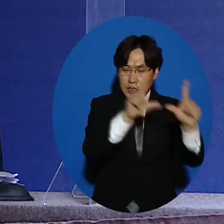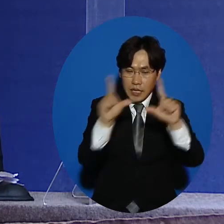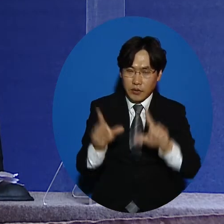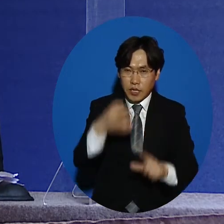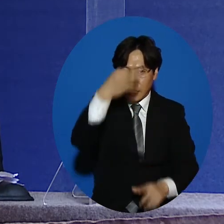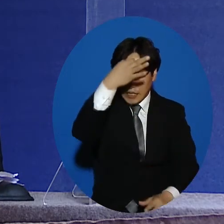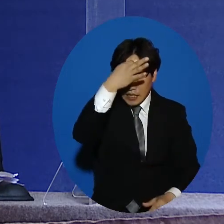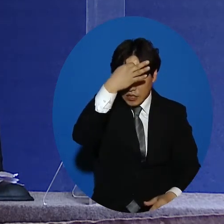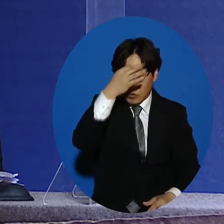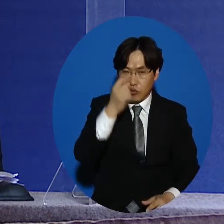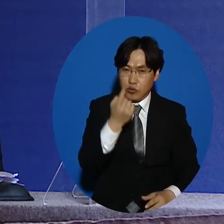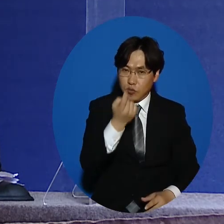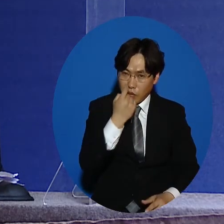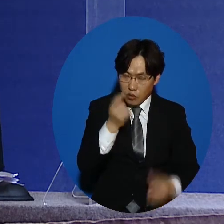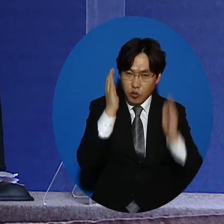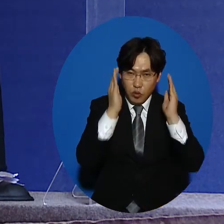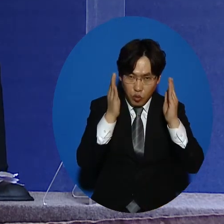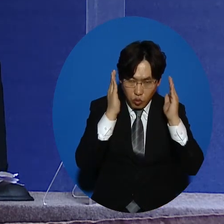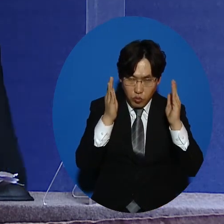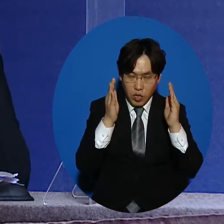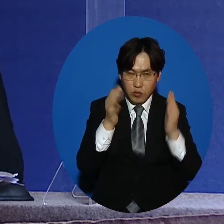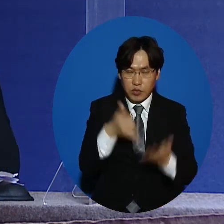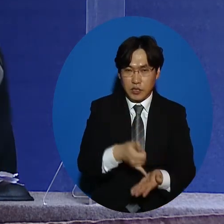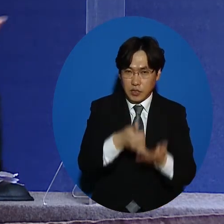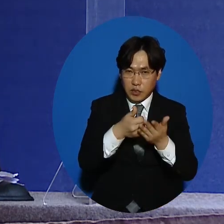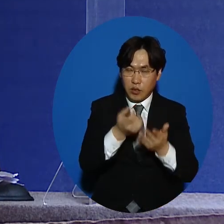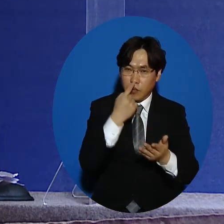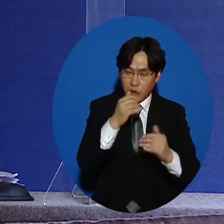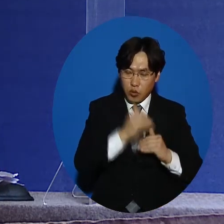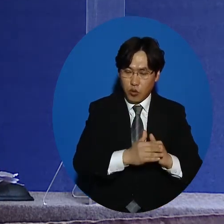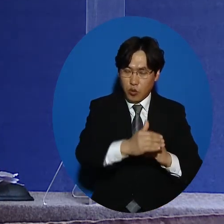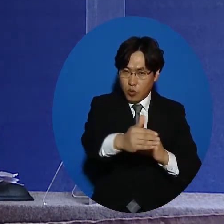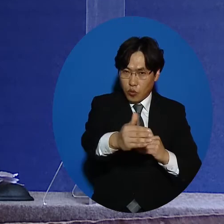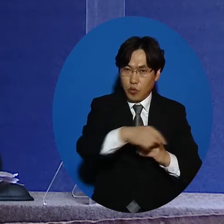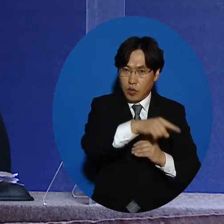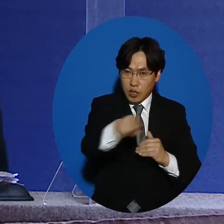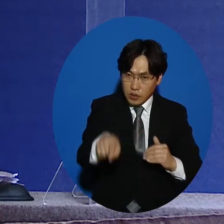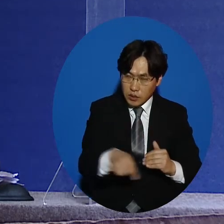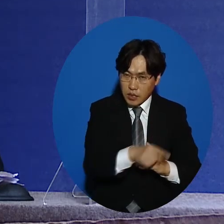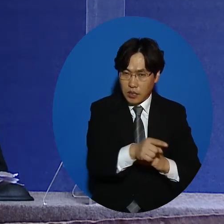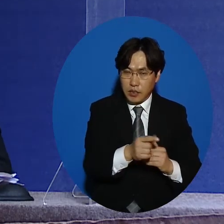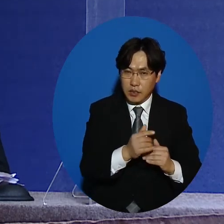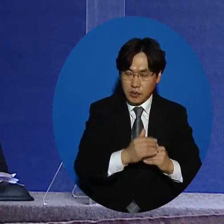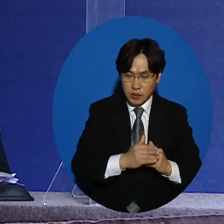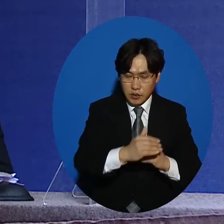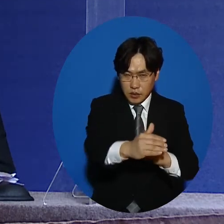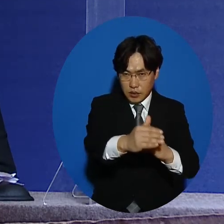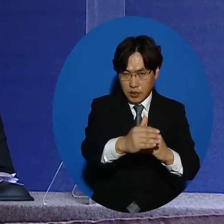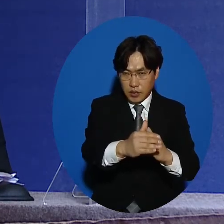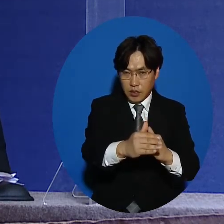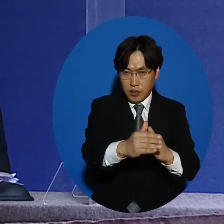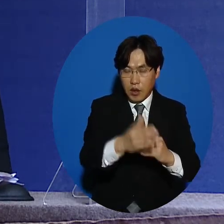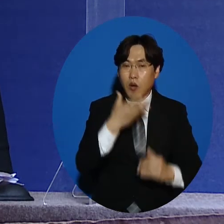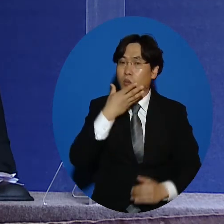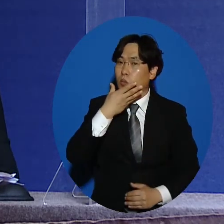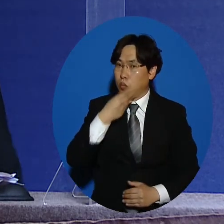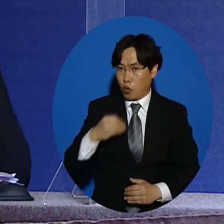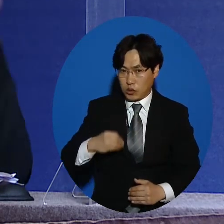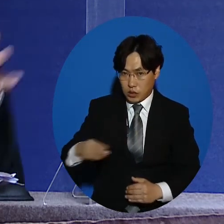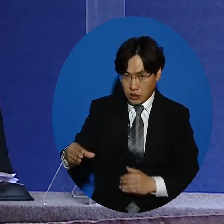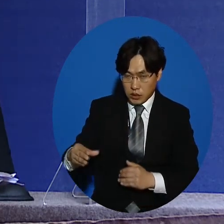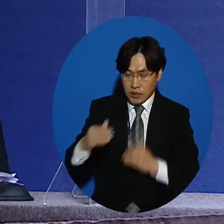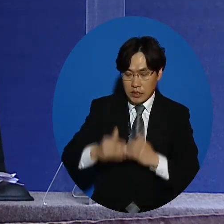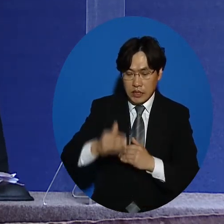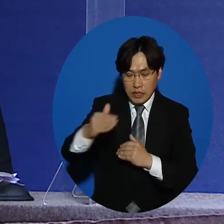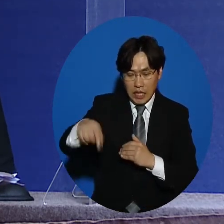기술을 습득하고 지식을 하고 인성을 배우고 이런 어떤 과정이고 진행 과정이고, 복지라는 건 그